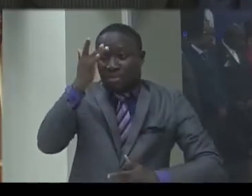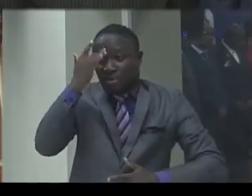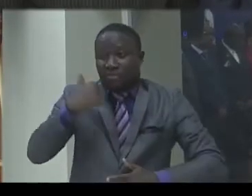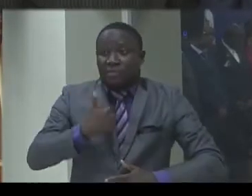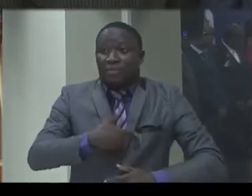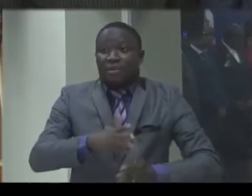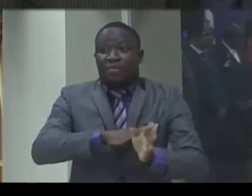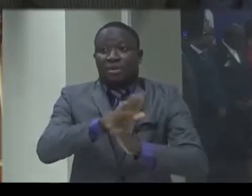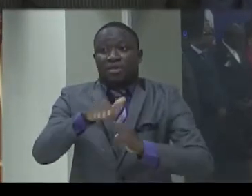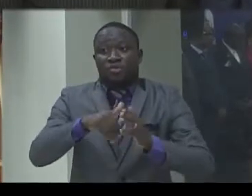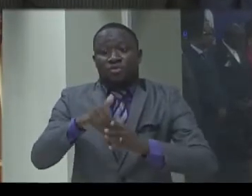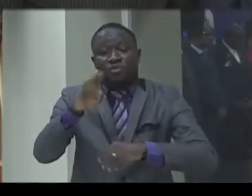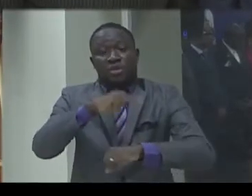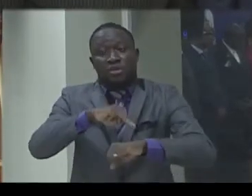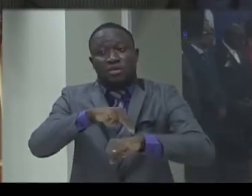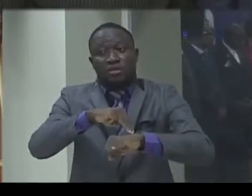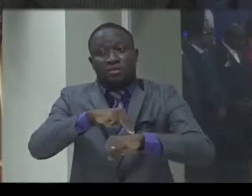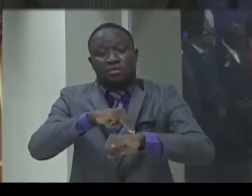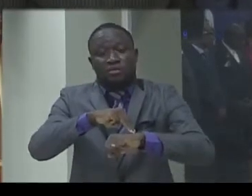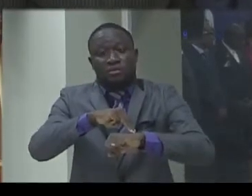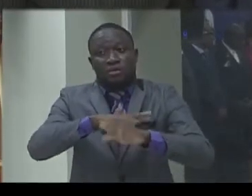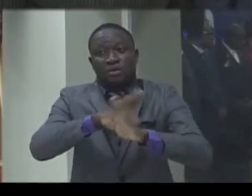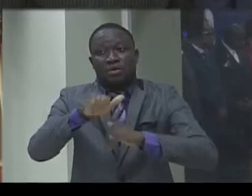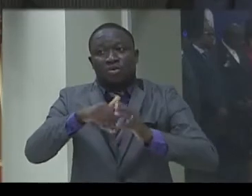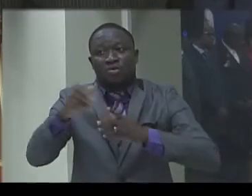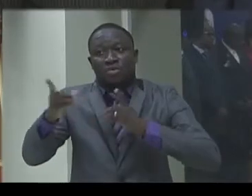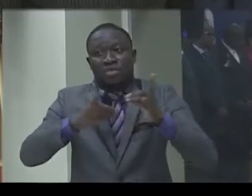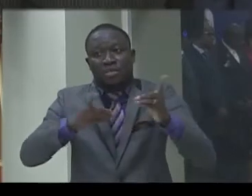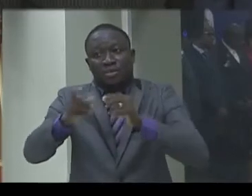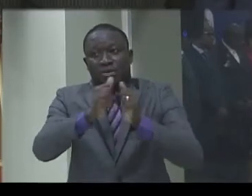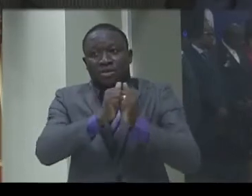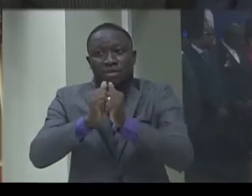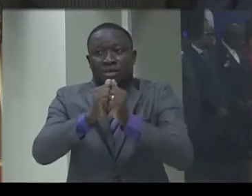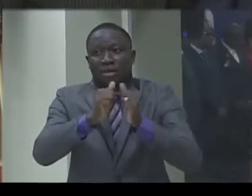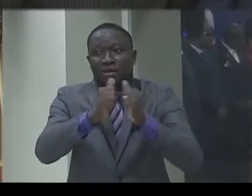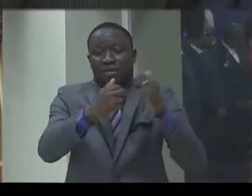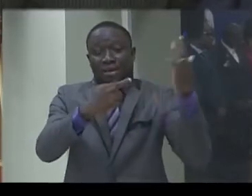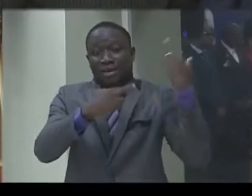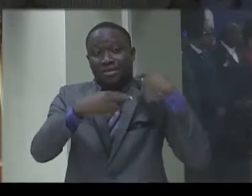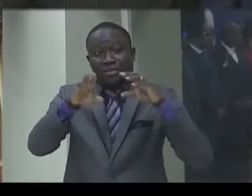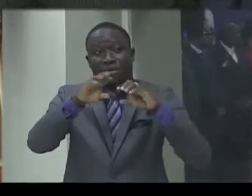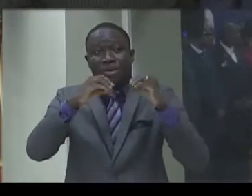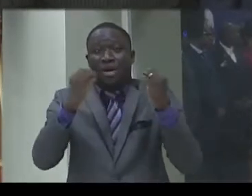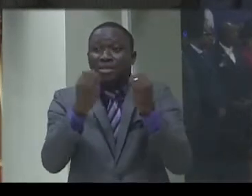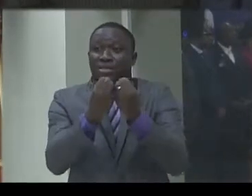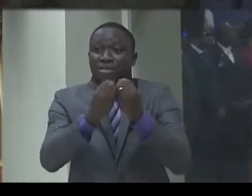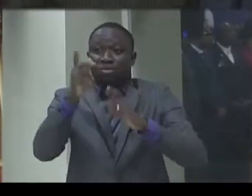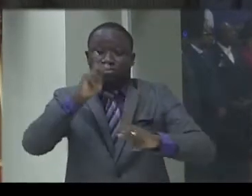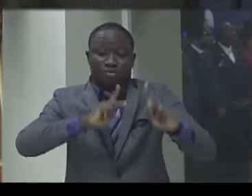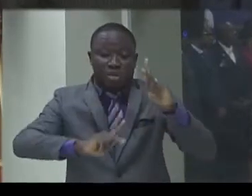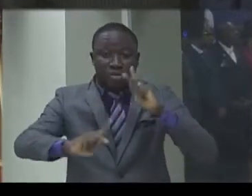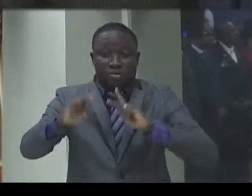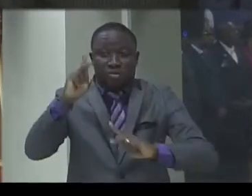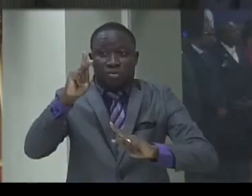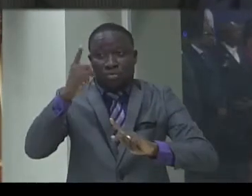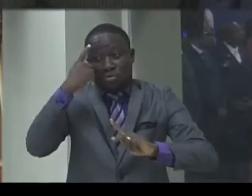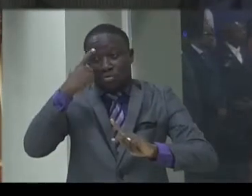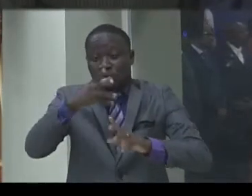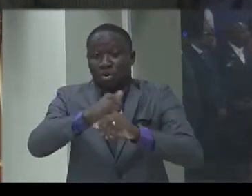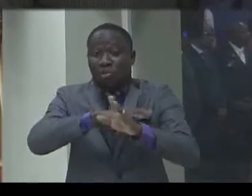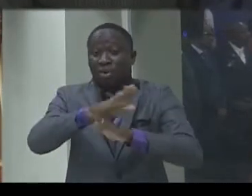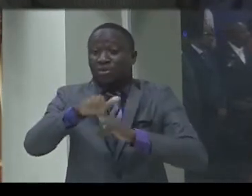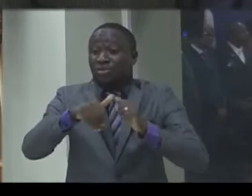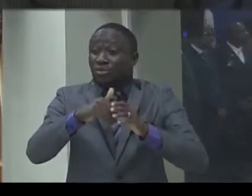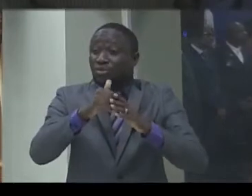napman de tout minist, tout direkte general ak responsab organizasyon piblik yo, pou yopren